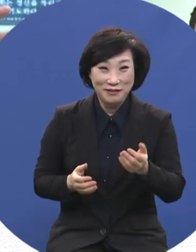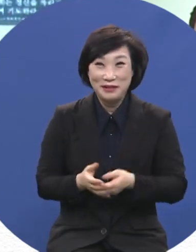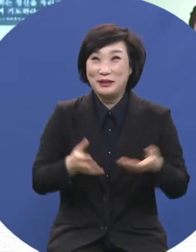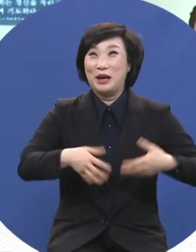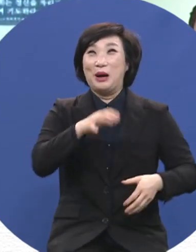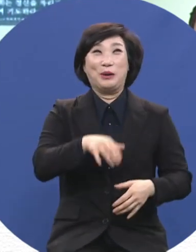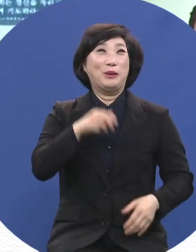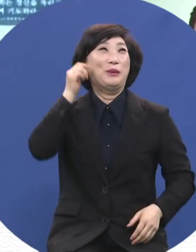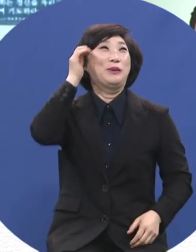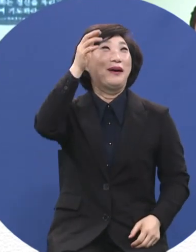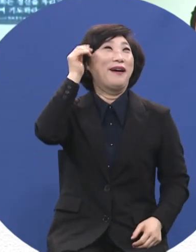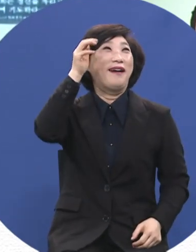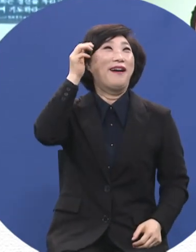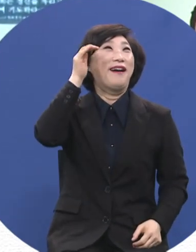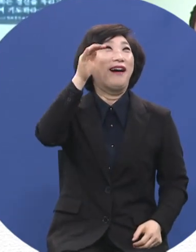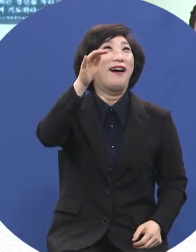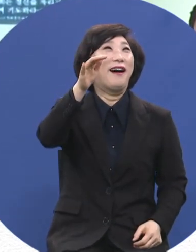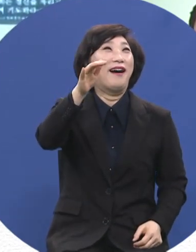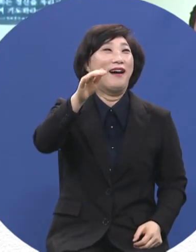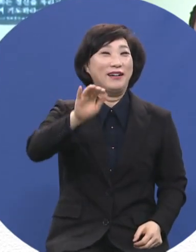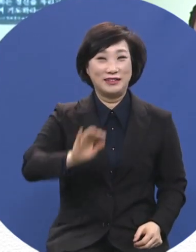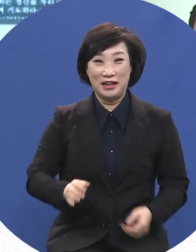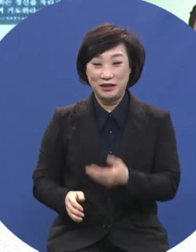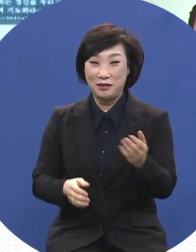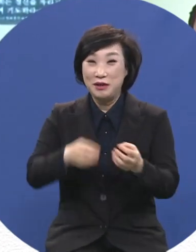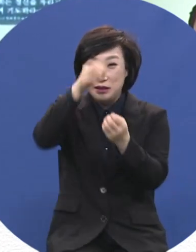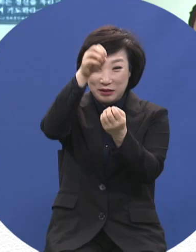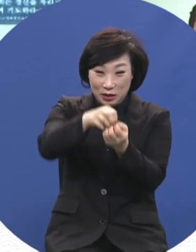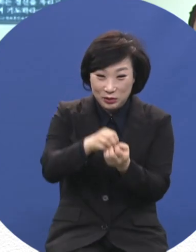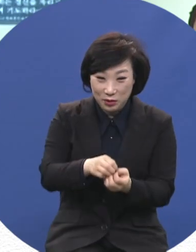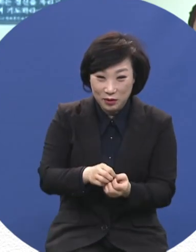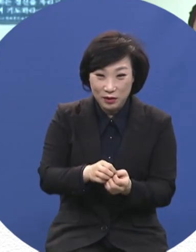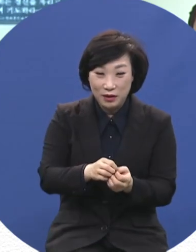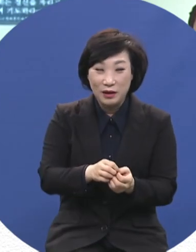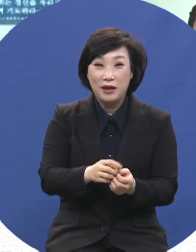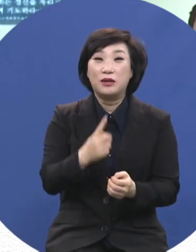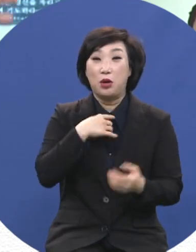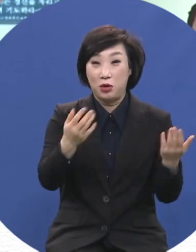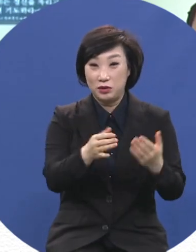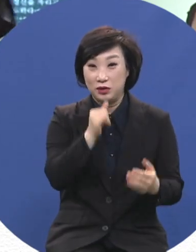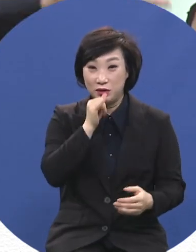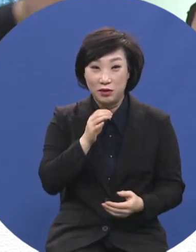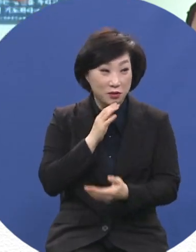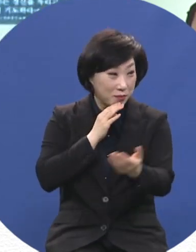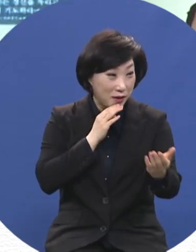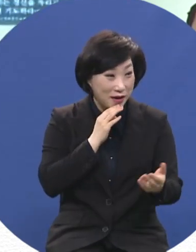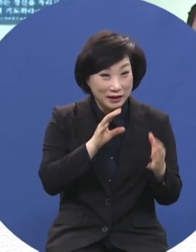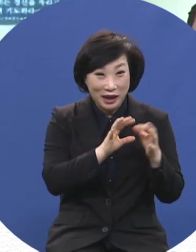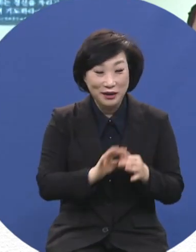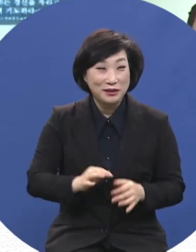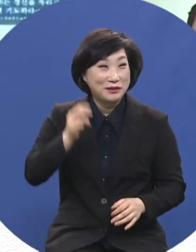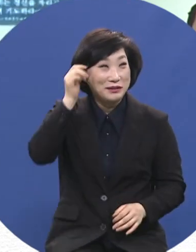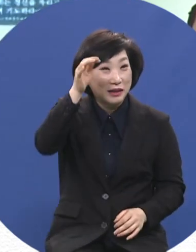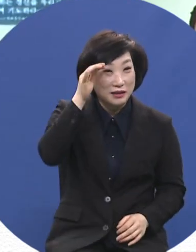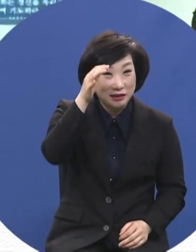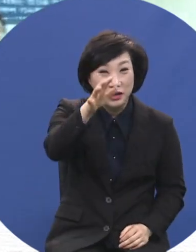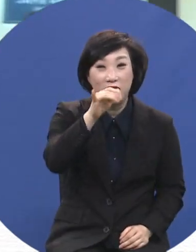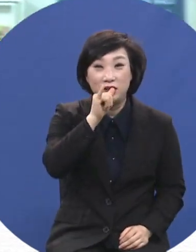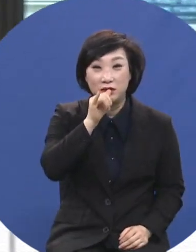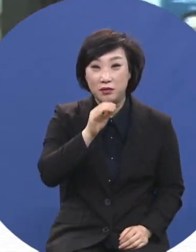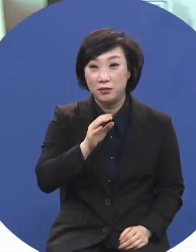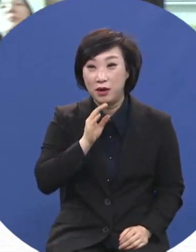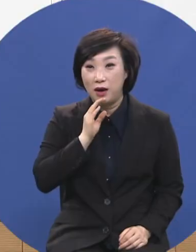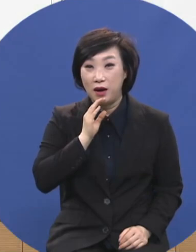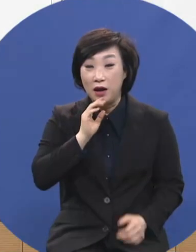고향 향수, 옛날 전통적으로 해왔던 것, 계속 움직여.